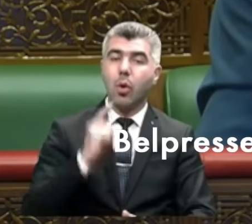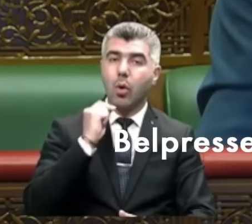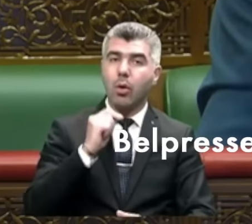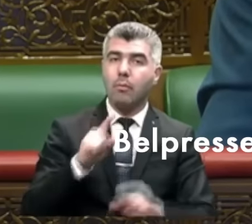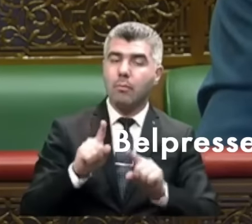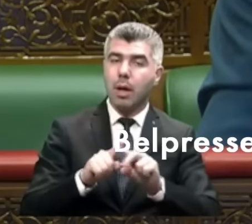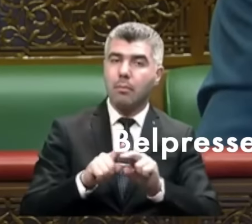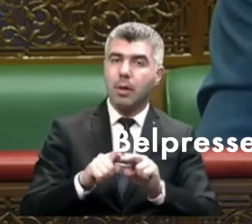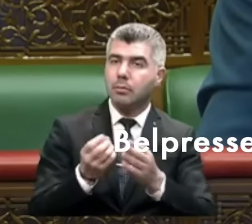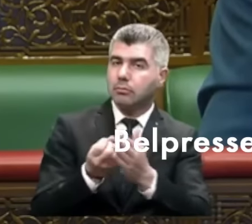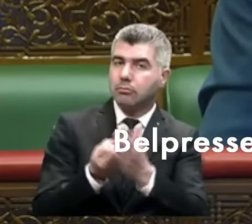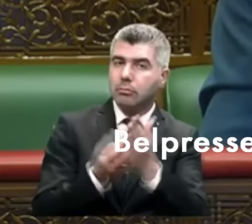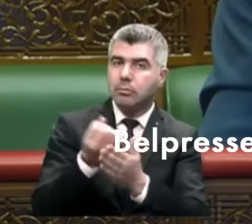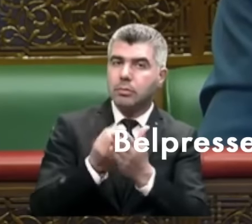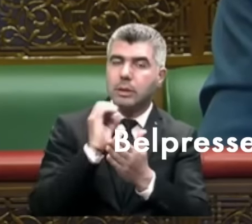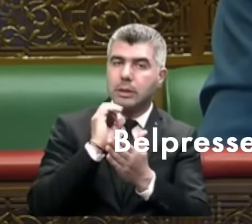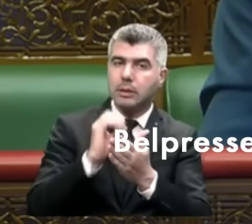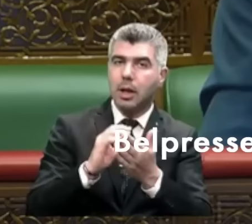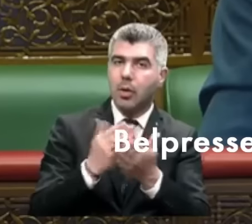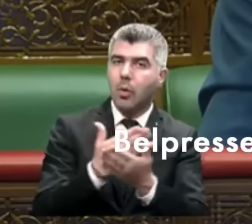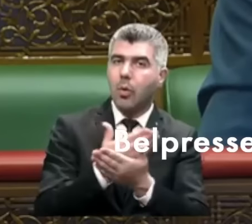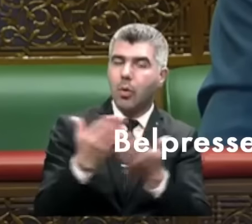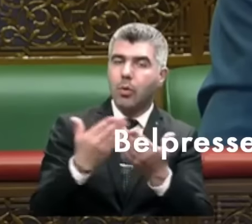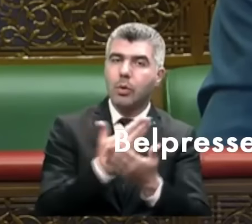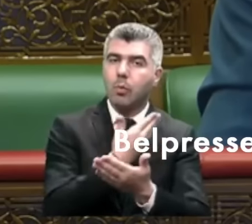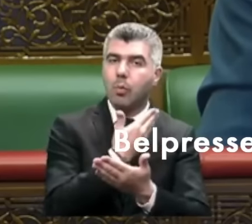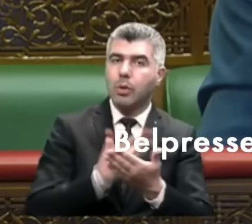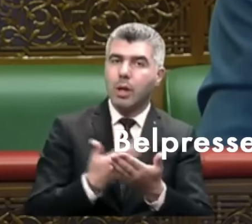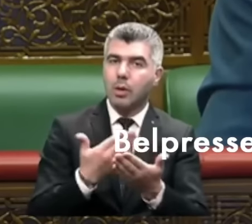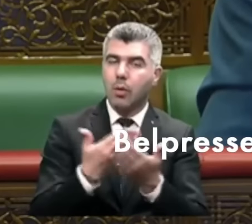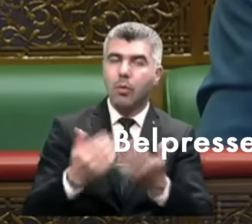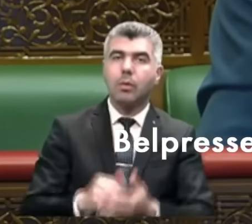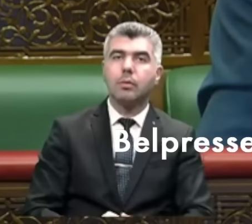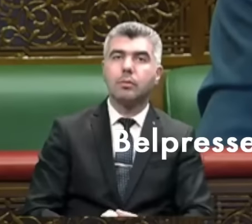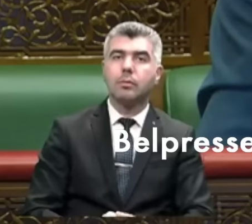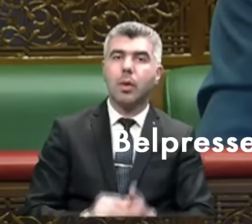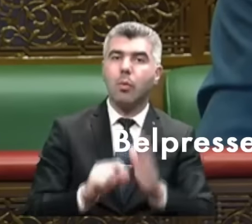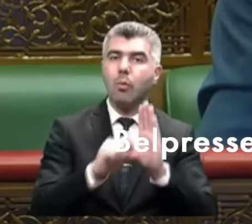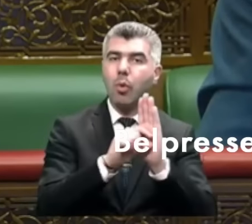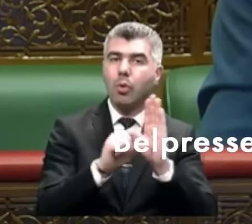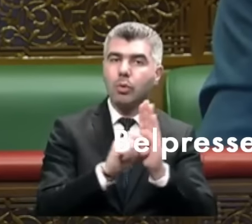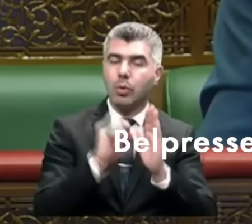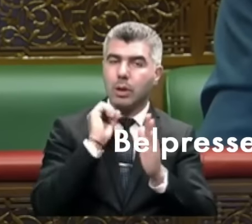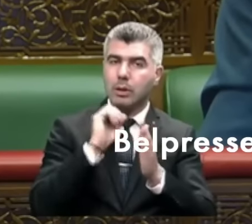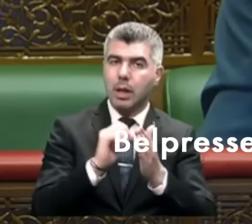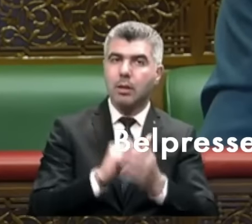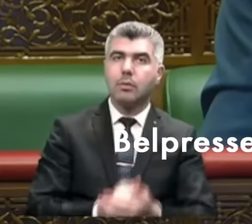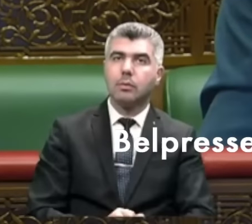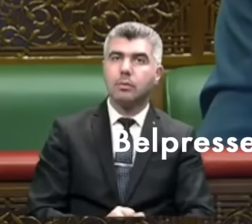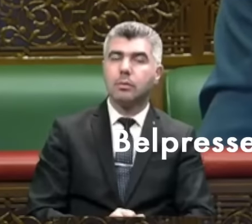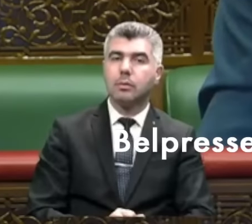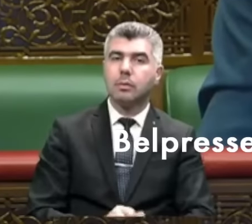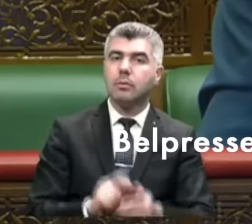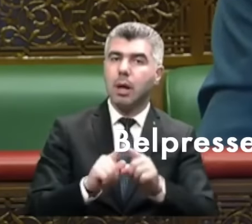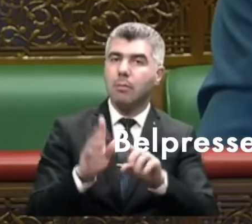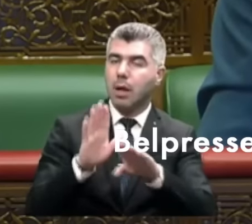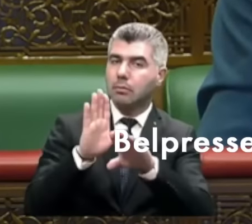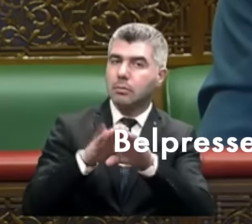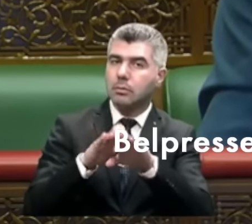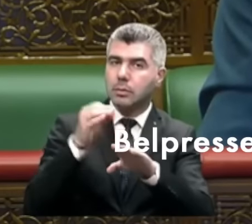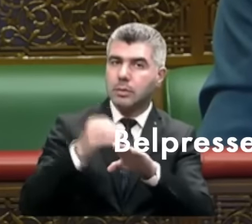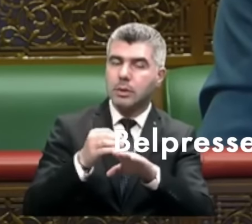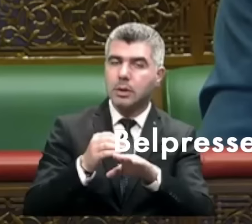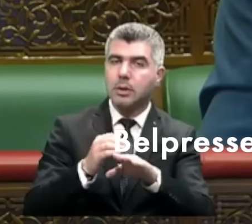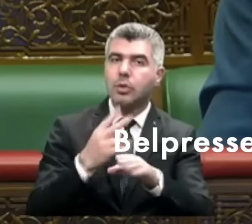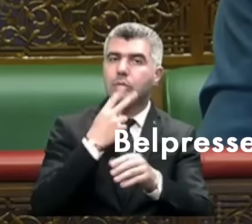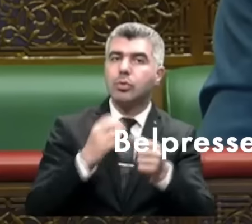امين في الاخبار ديال الشعب المغربي وديال الساده المستشارين كاملين بالموضوع ديال طلب تناول الكلمه فانا علي انني نخبر الشعب